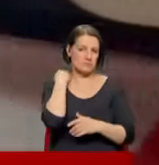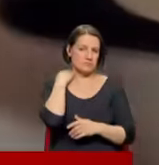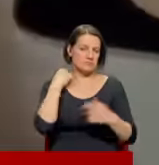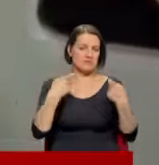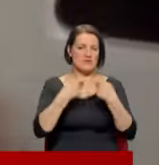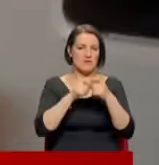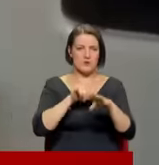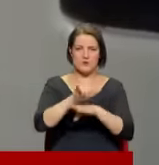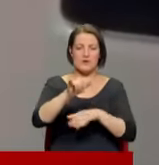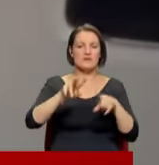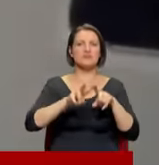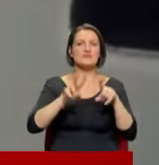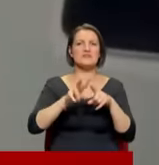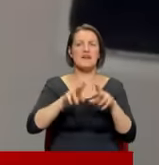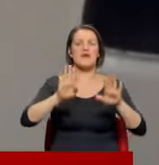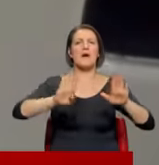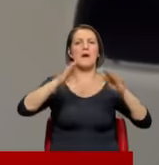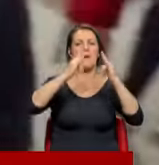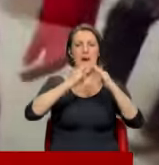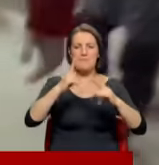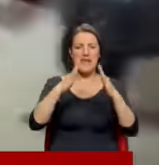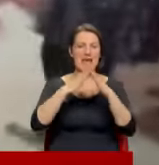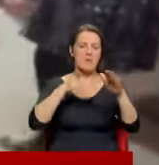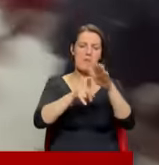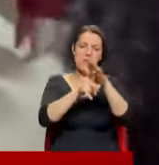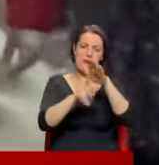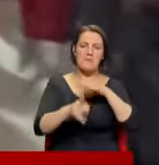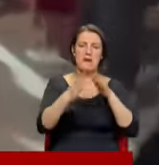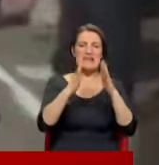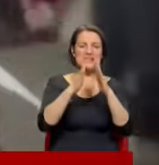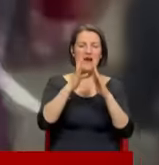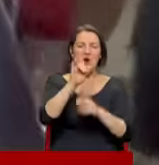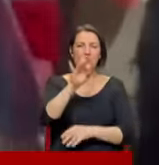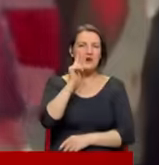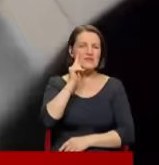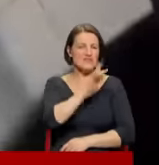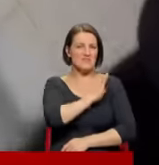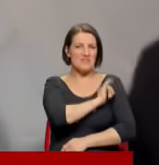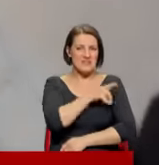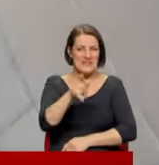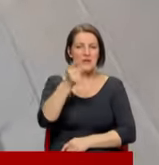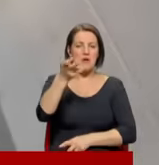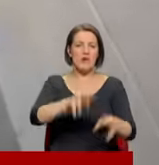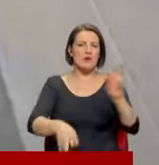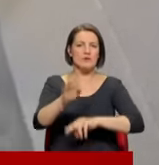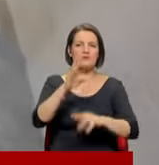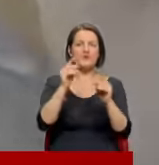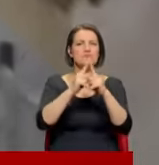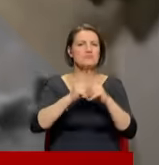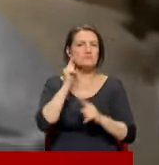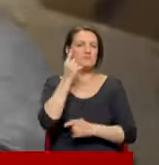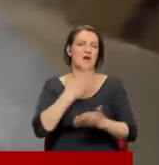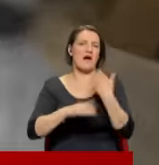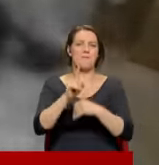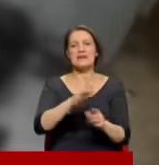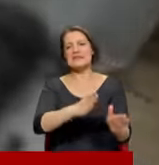Savaş uçakları Nuseyrat mülteci kampında bir evi vurdu. Saldırıyla evdeki 14 Filistinli yaşamını yitirdi. Çok sayıda kişi de yaralandı.